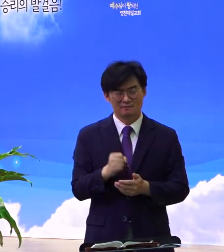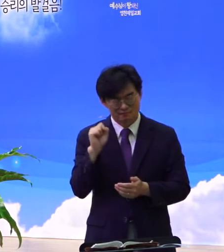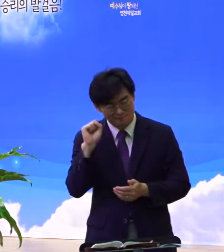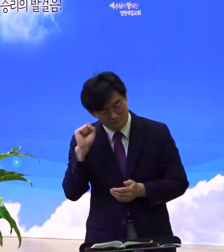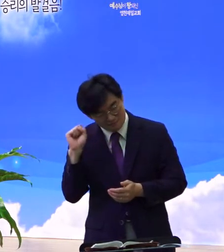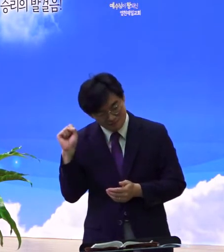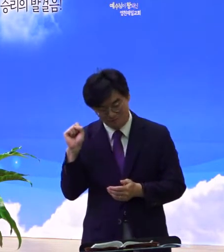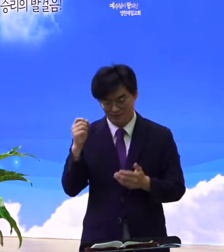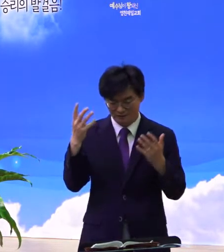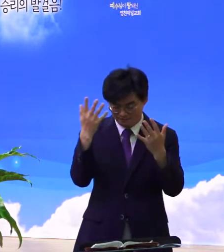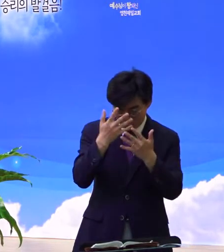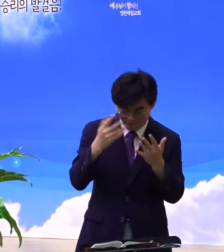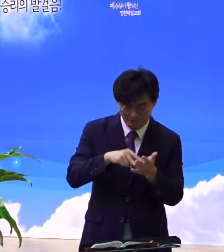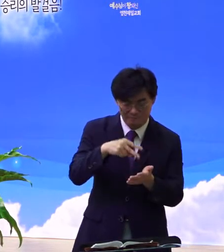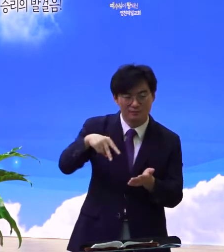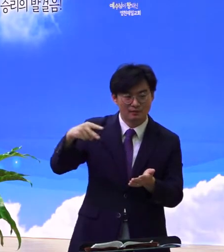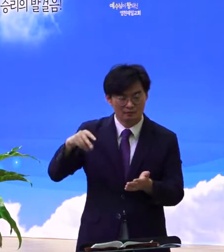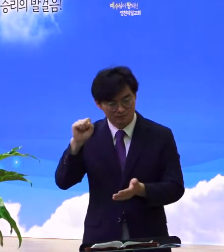끌려다니겠죠.